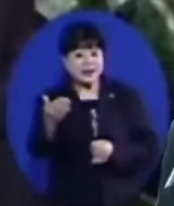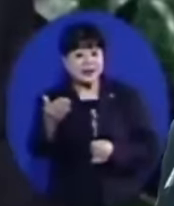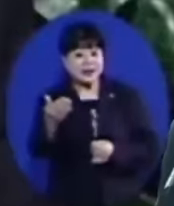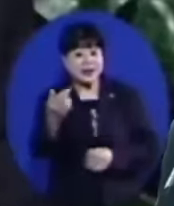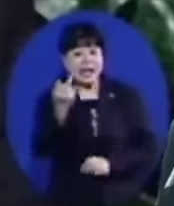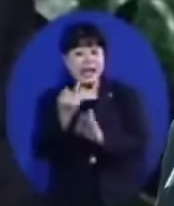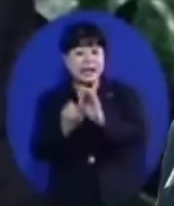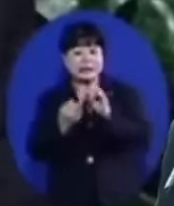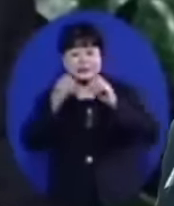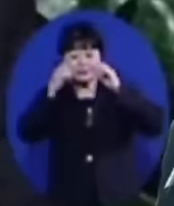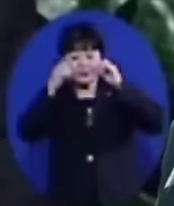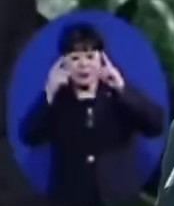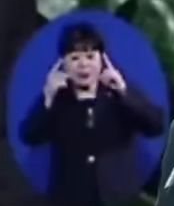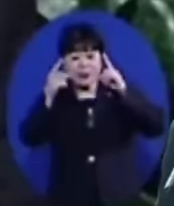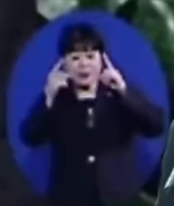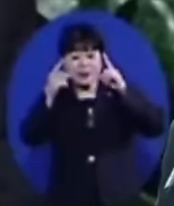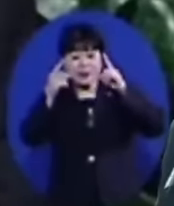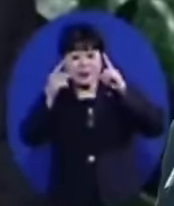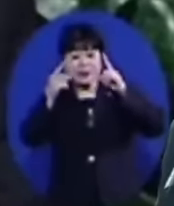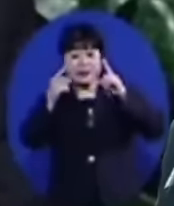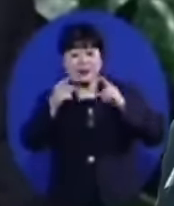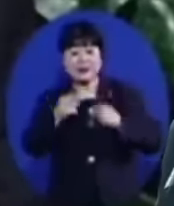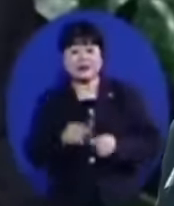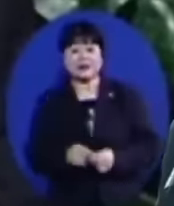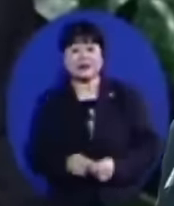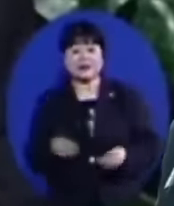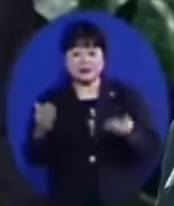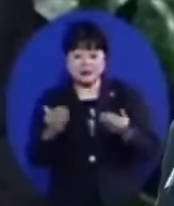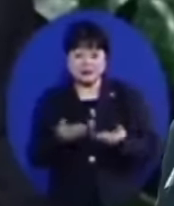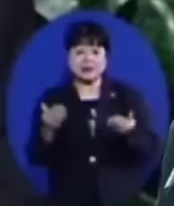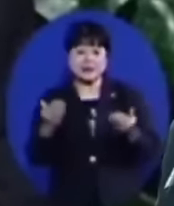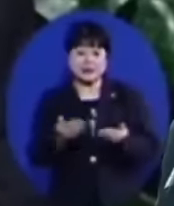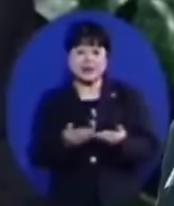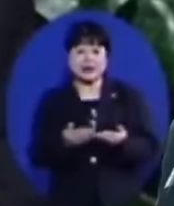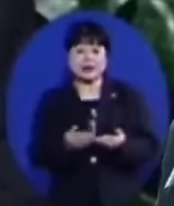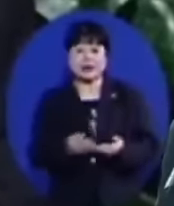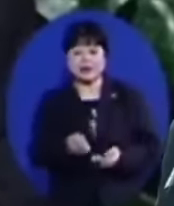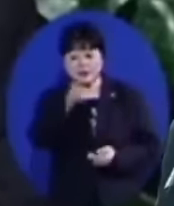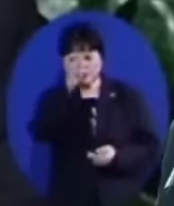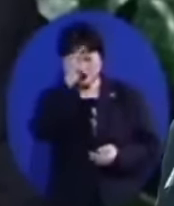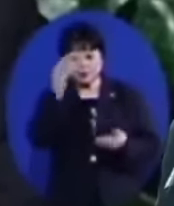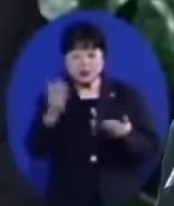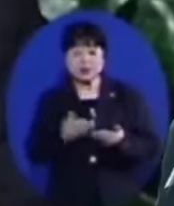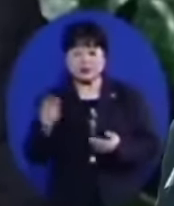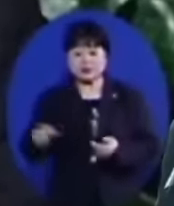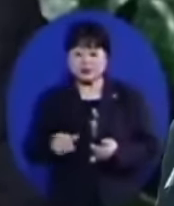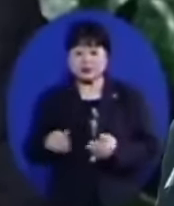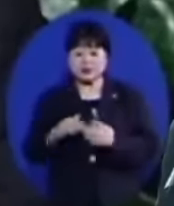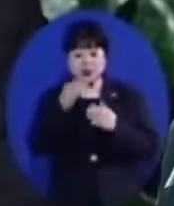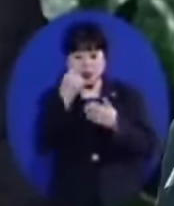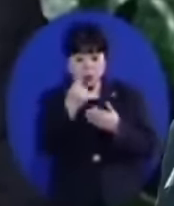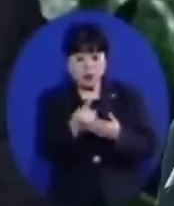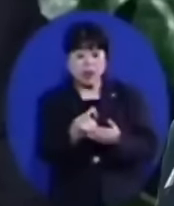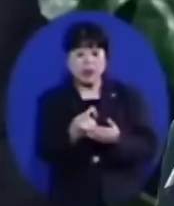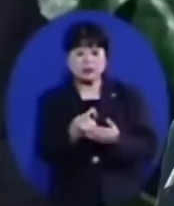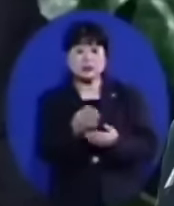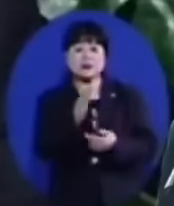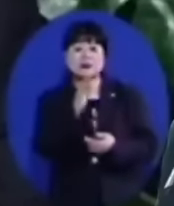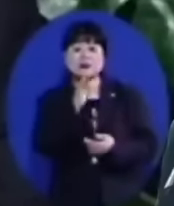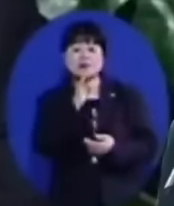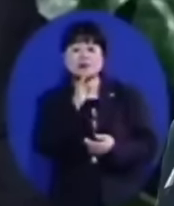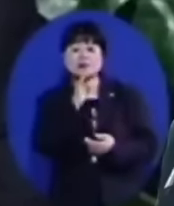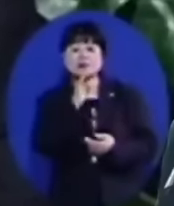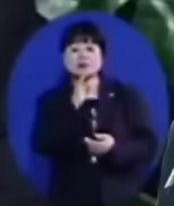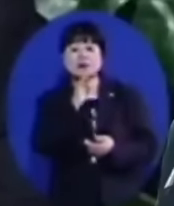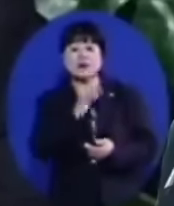아침에 일어나고 일찍 가서 일하고 점심 먹고 또 일하고 저녁에 돌아오고 반복된 이 생활에 무슨